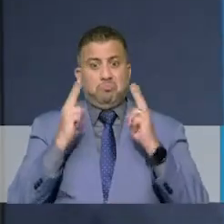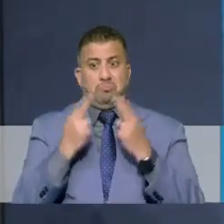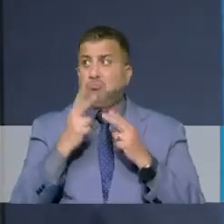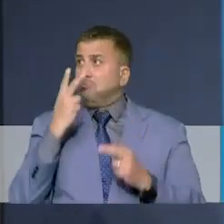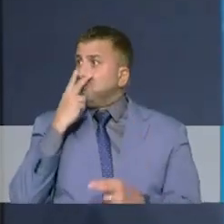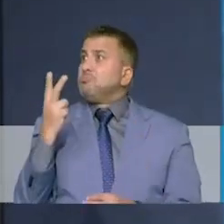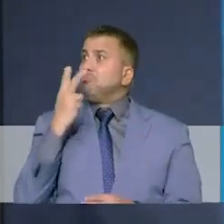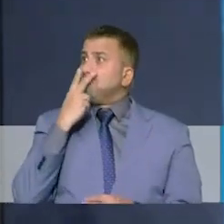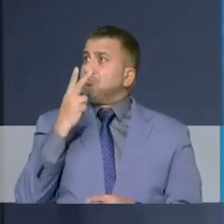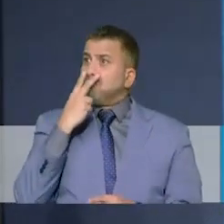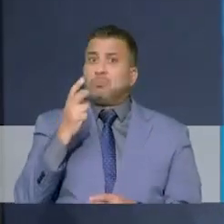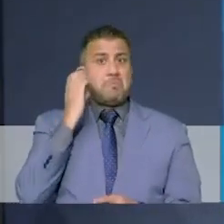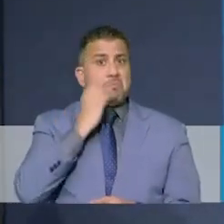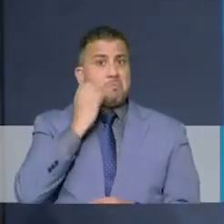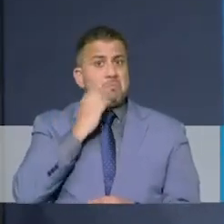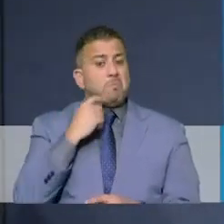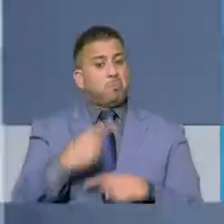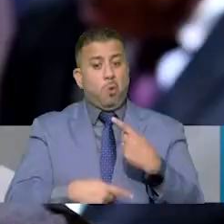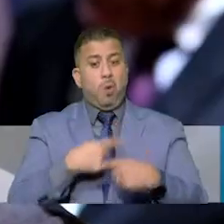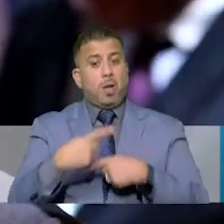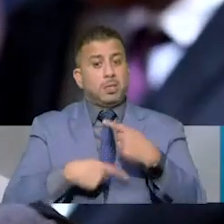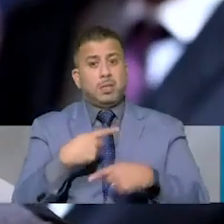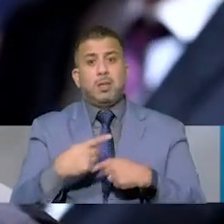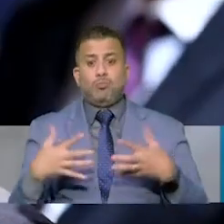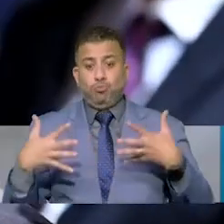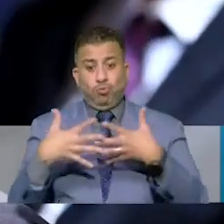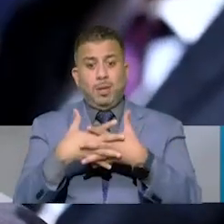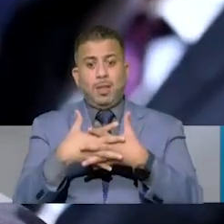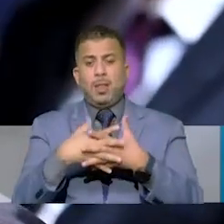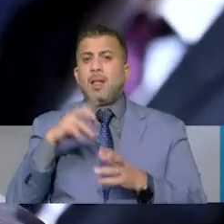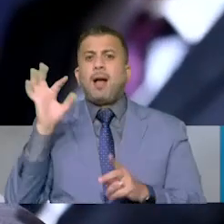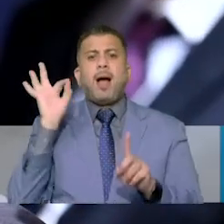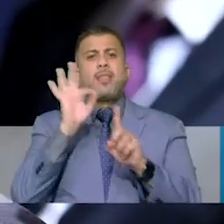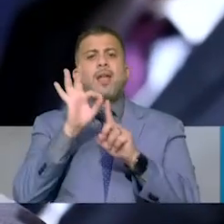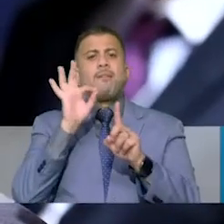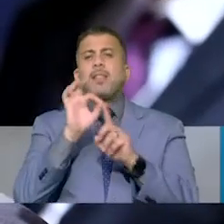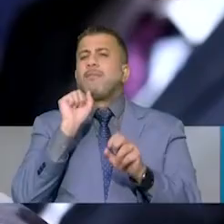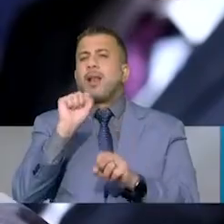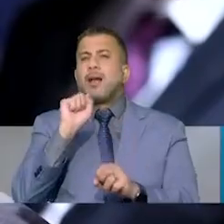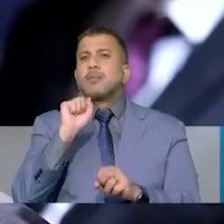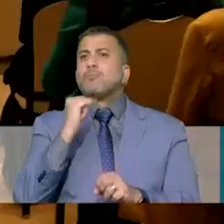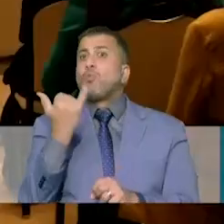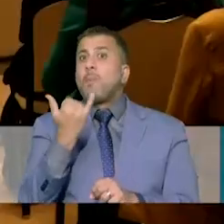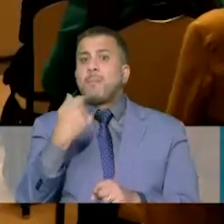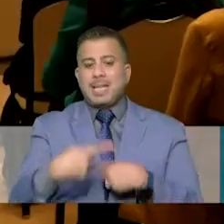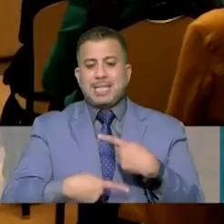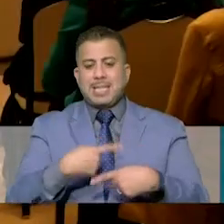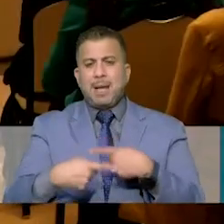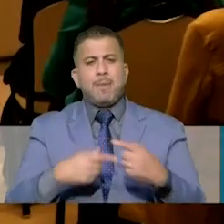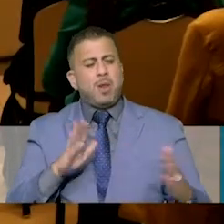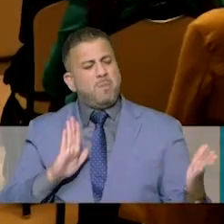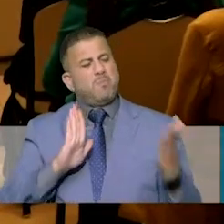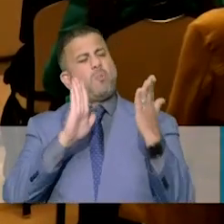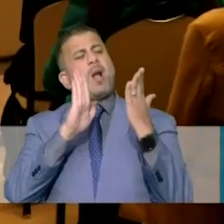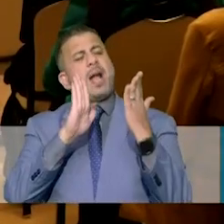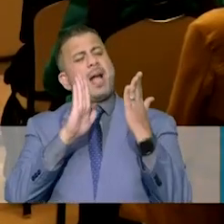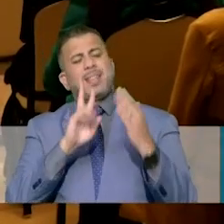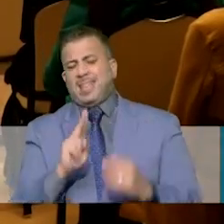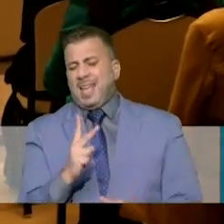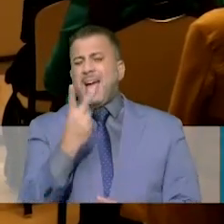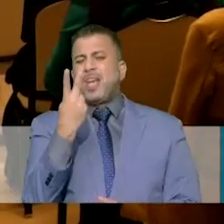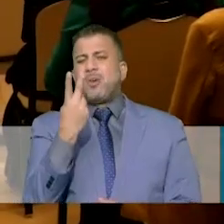وعملها المتواصل وشراكتها مع دول العالم لتحقيق الاهداف الخاصه بالاستدامه لمواجهه التغير